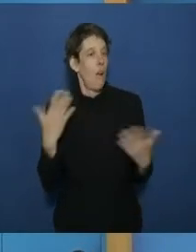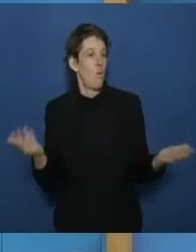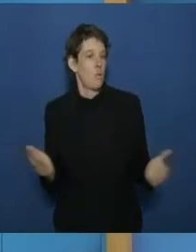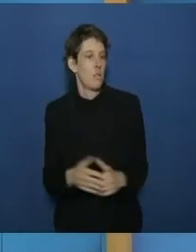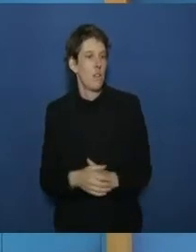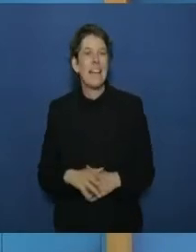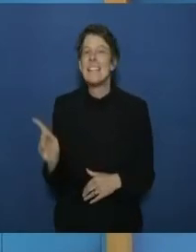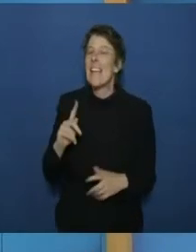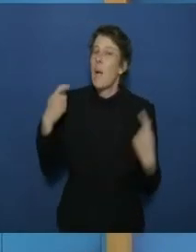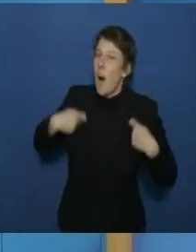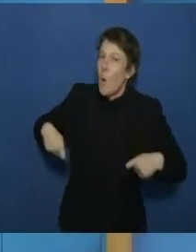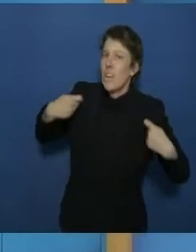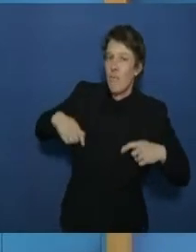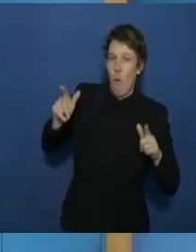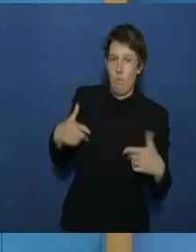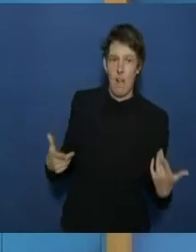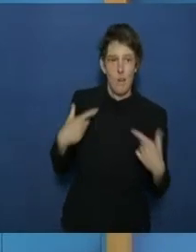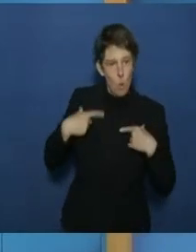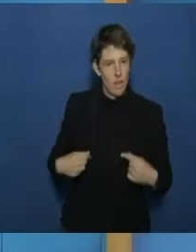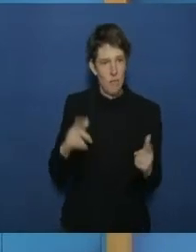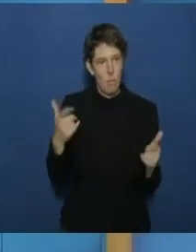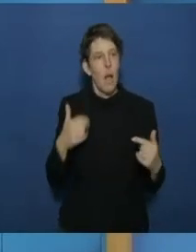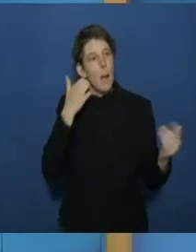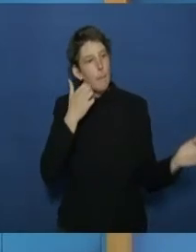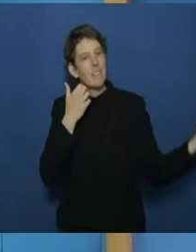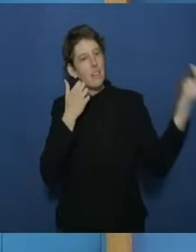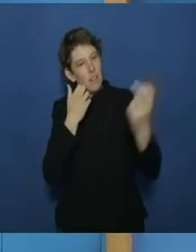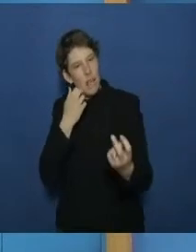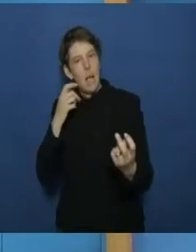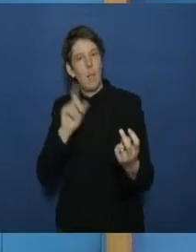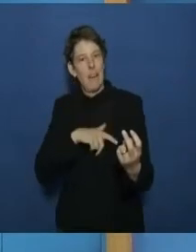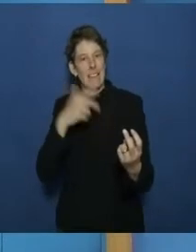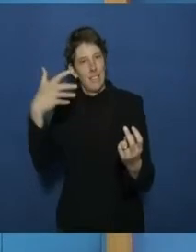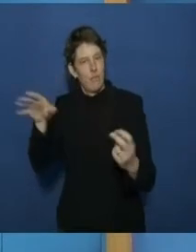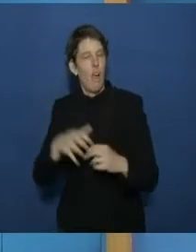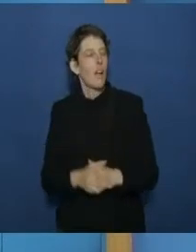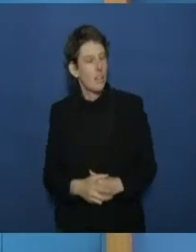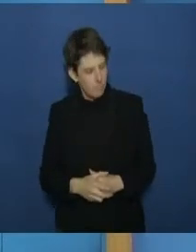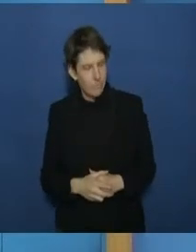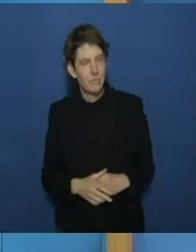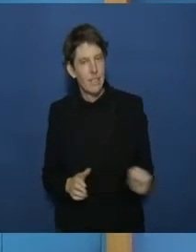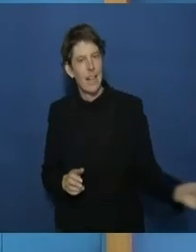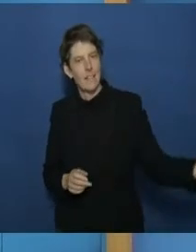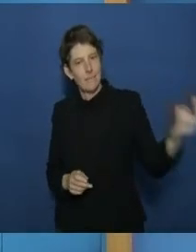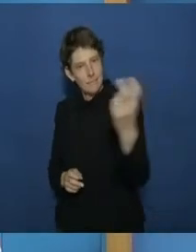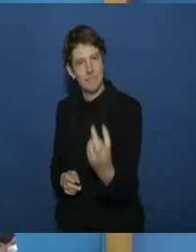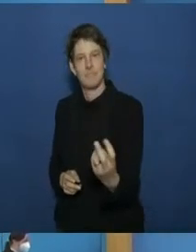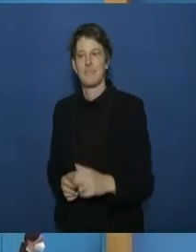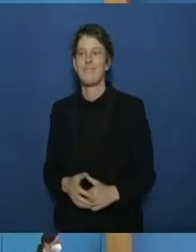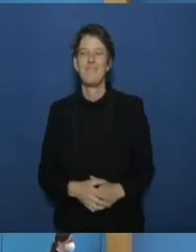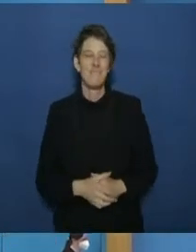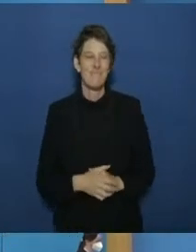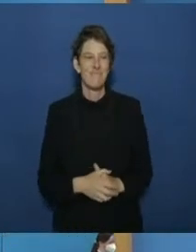Ja, nicht uniformiert, das ist sofort. Kommen Sie doch hier, ungewohnt. Hier ist gerade ein Platz frei. Das ist.